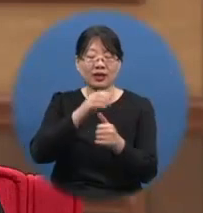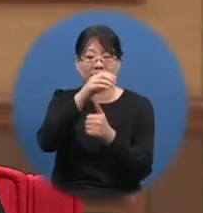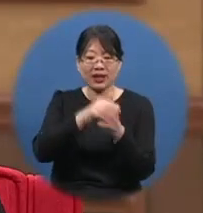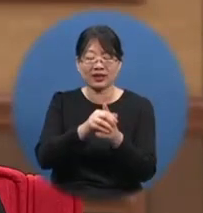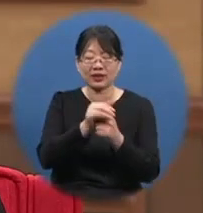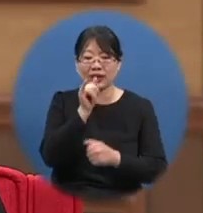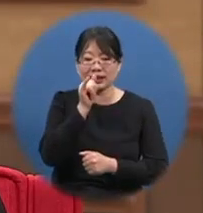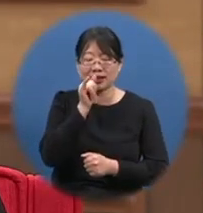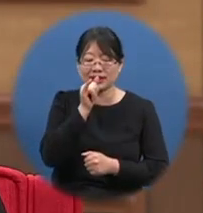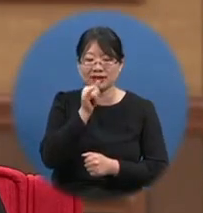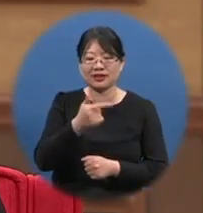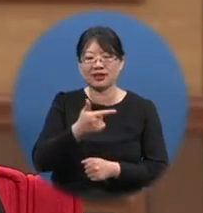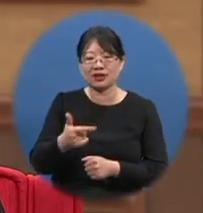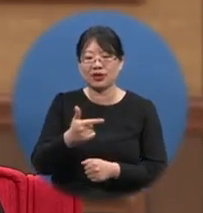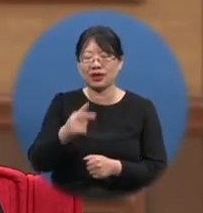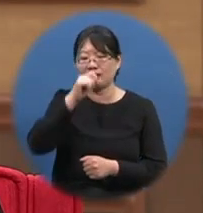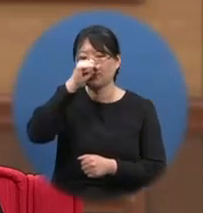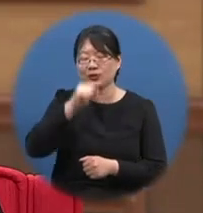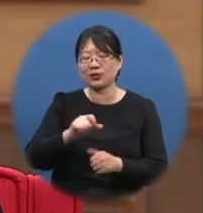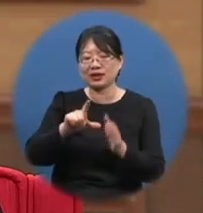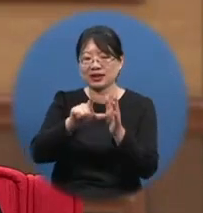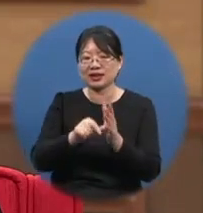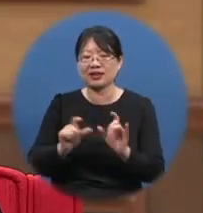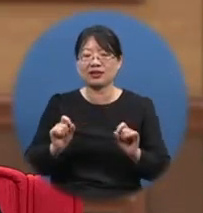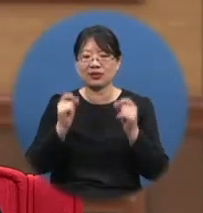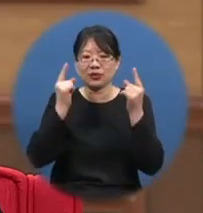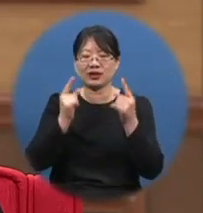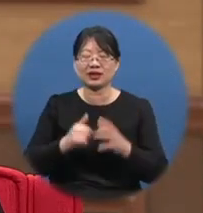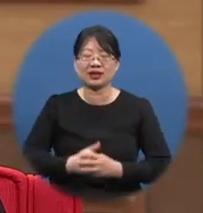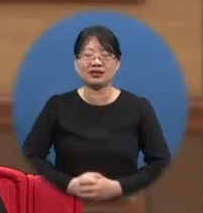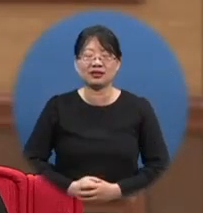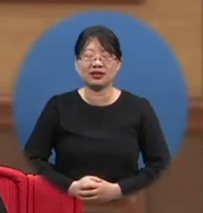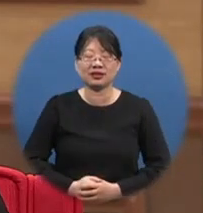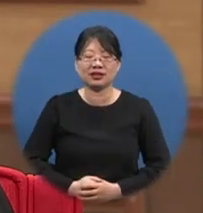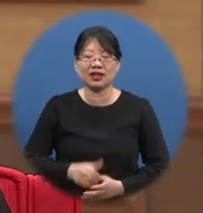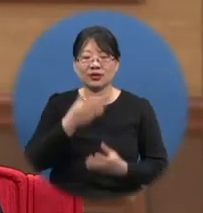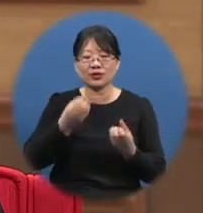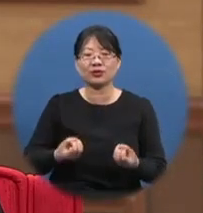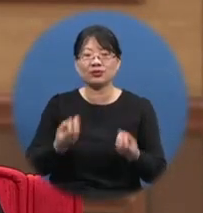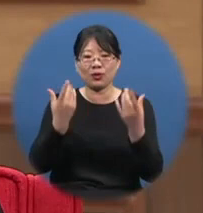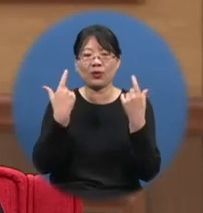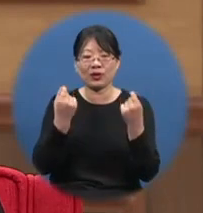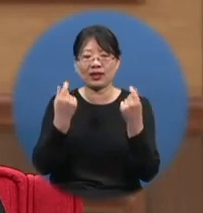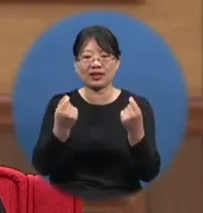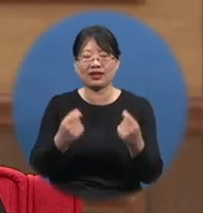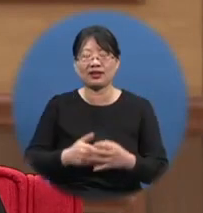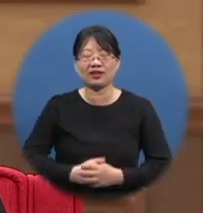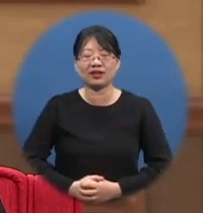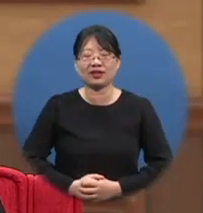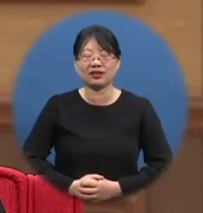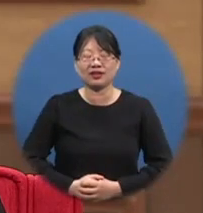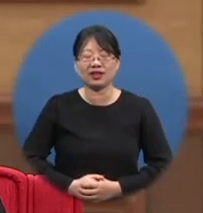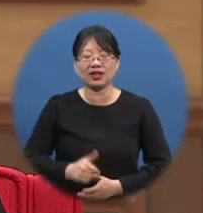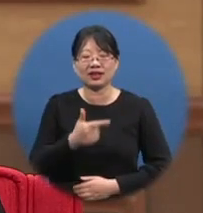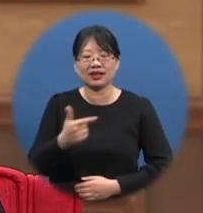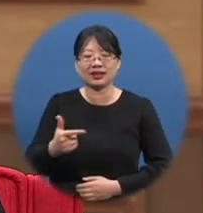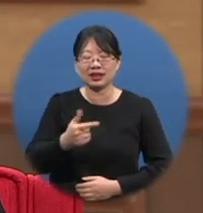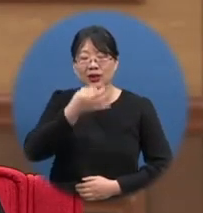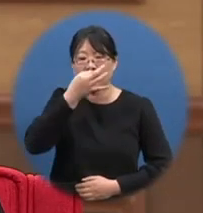주어진 굉장히 좋은 기회인과 동시에 축복이지 않느냐. 네네. 그래서